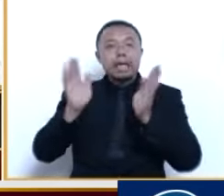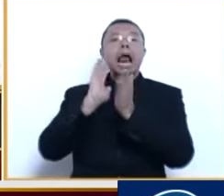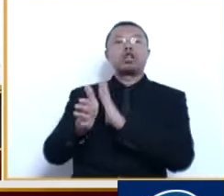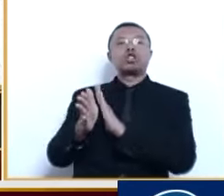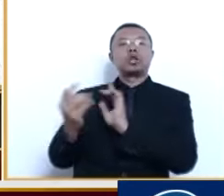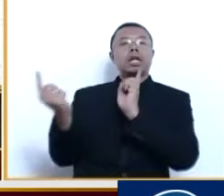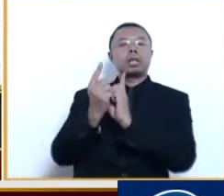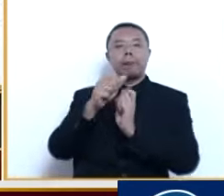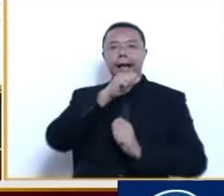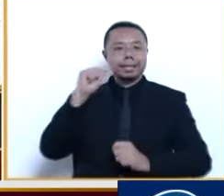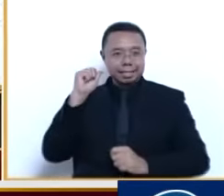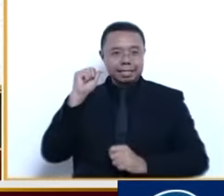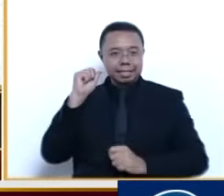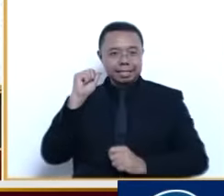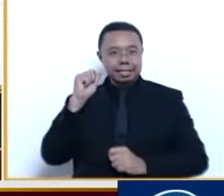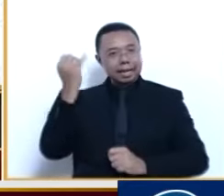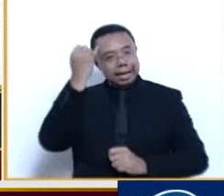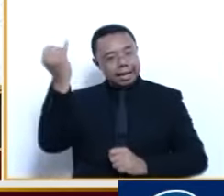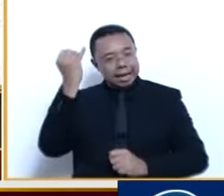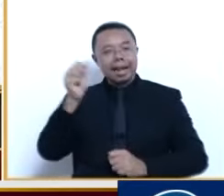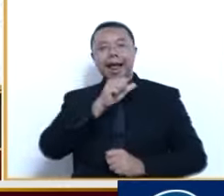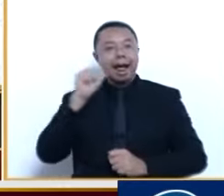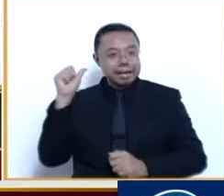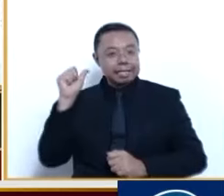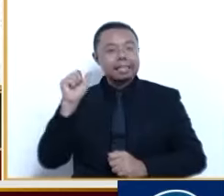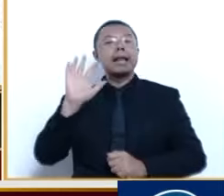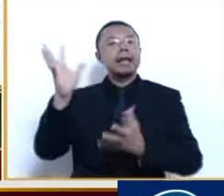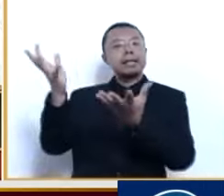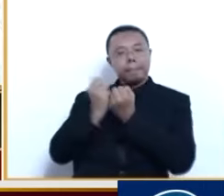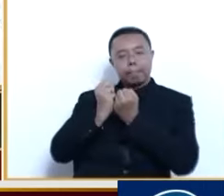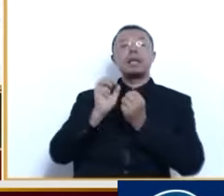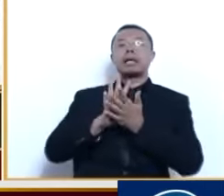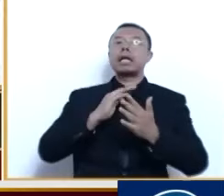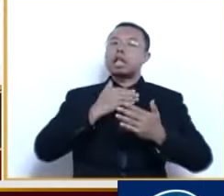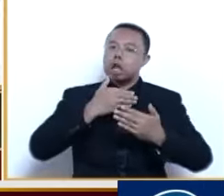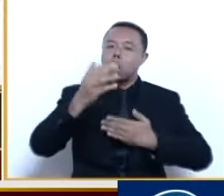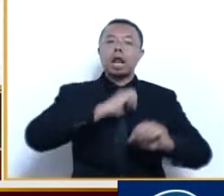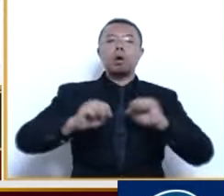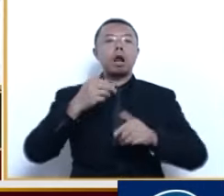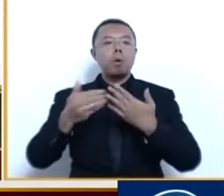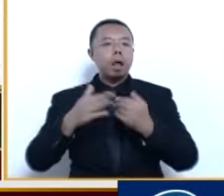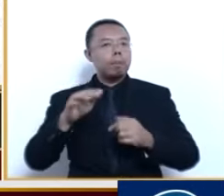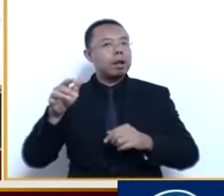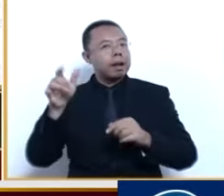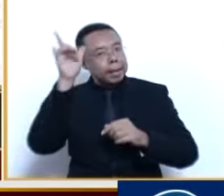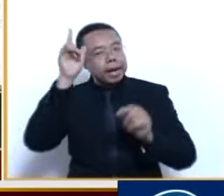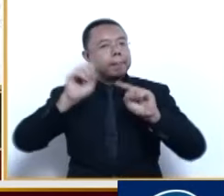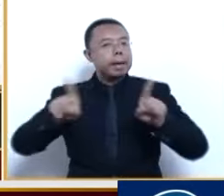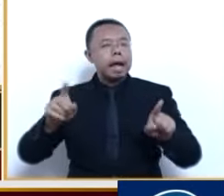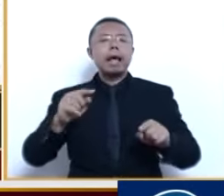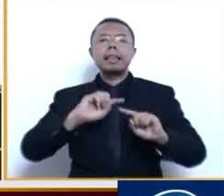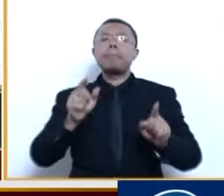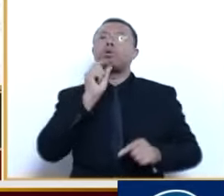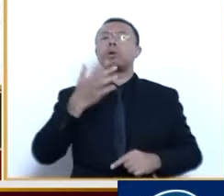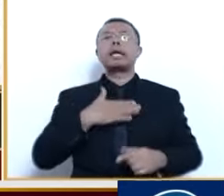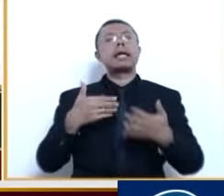langsung dengan Mas Anis gagasan ide Mas Anis akan saya lanjutkan walaupun fraksi saya berbeda untuk itu bagi saya